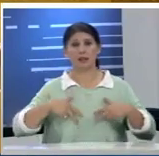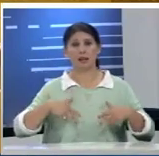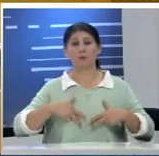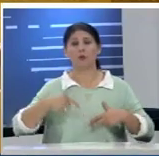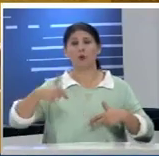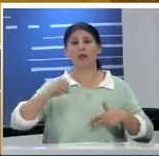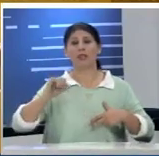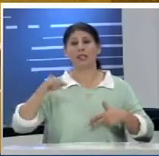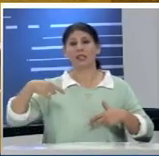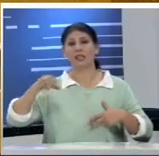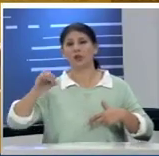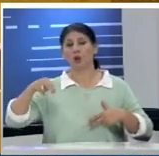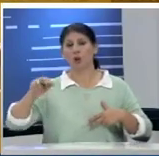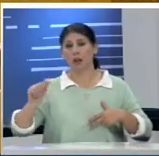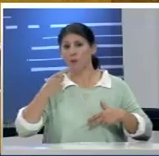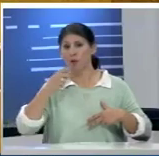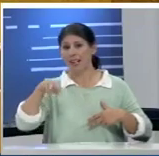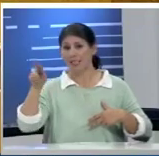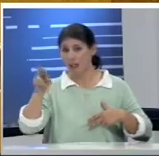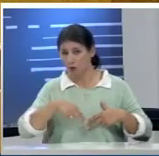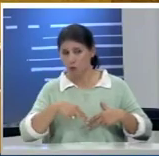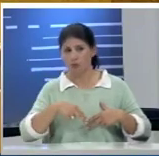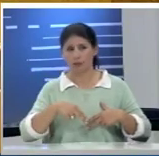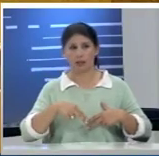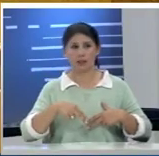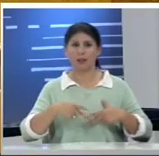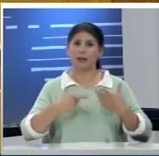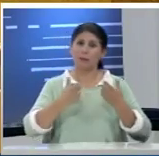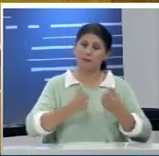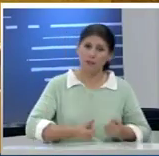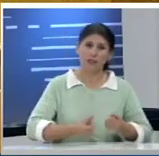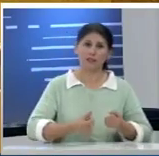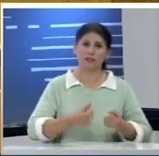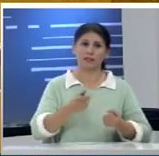γείτονα, που έλεγε ότι καταργούνται οι επιβαρύνσεις